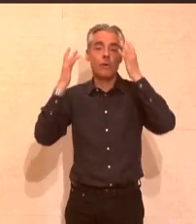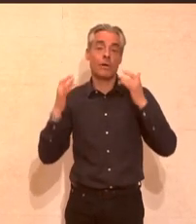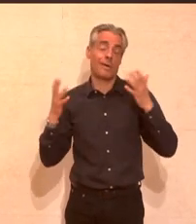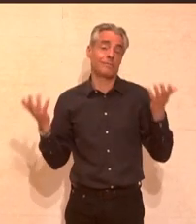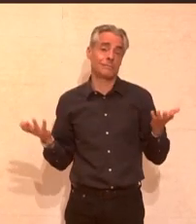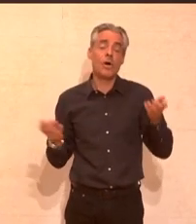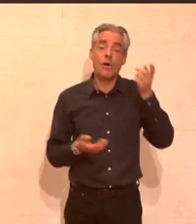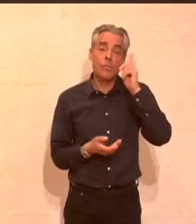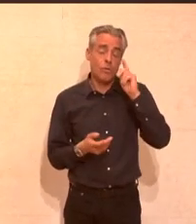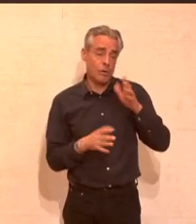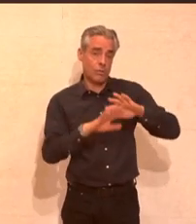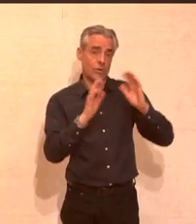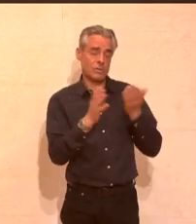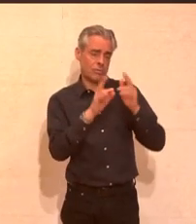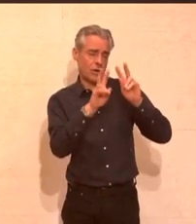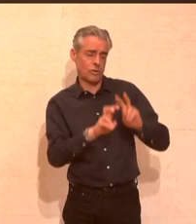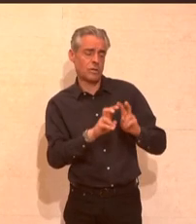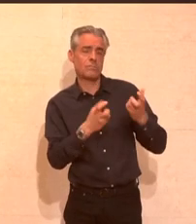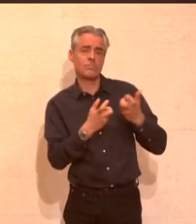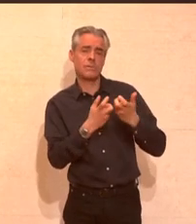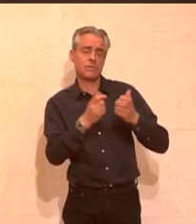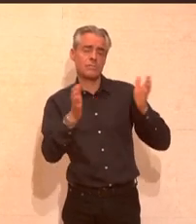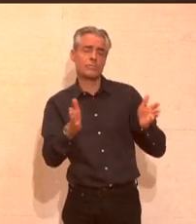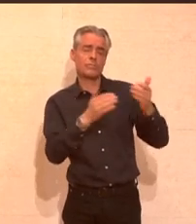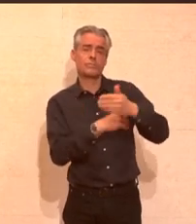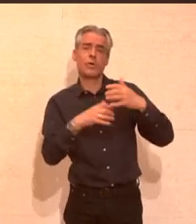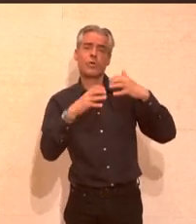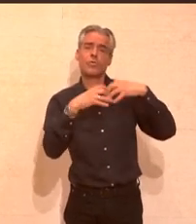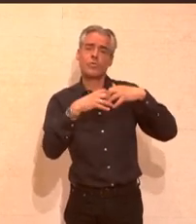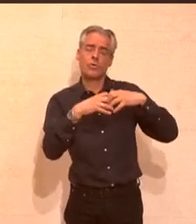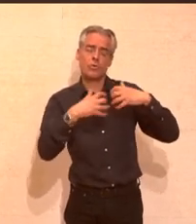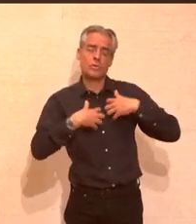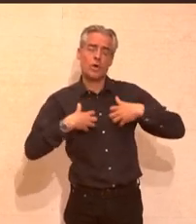effet la recherche notamment dans les neurosciences,